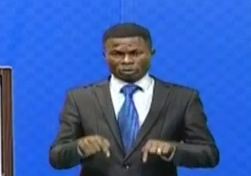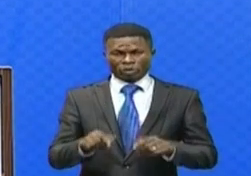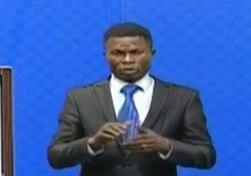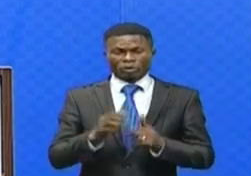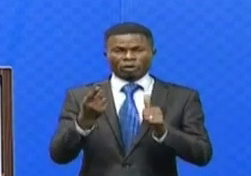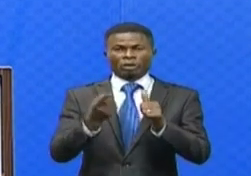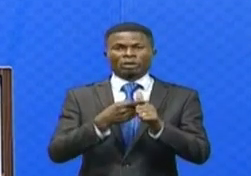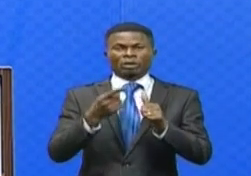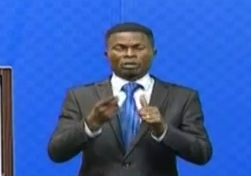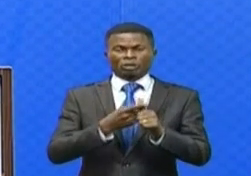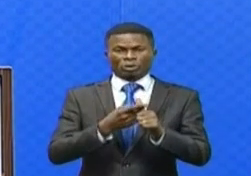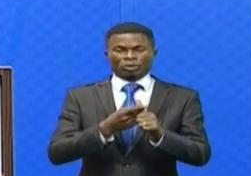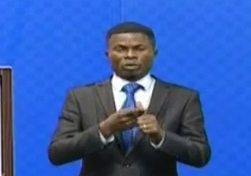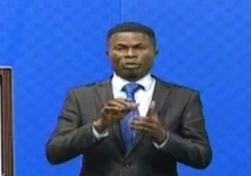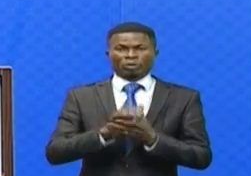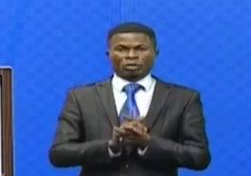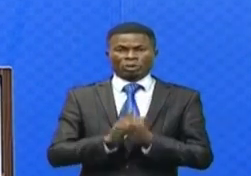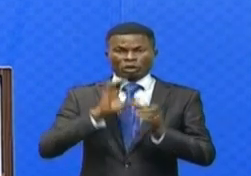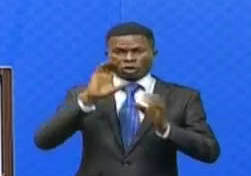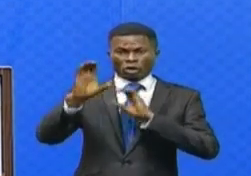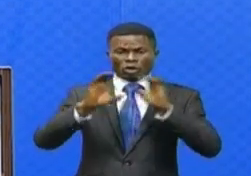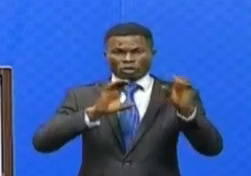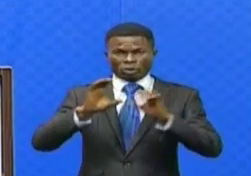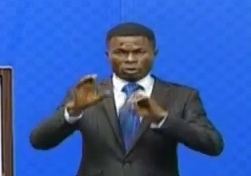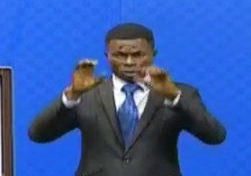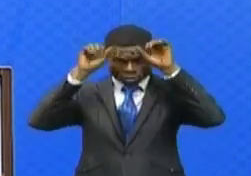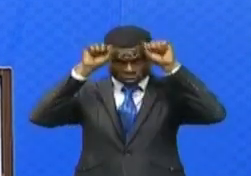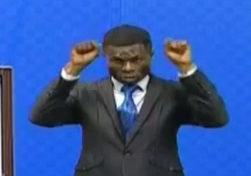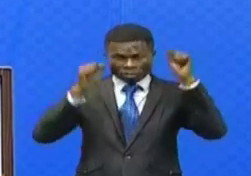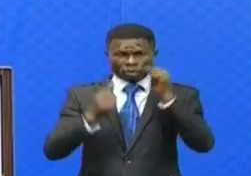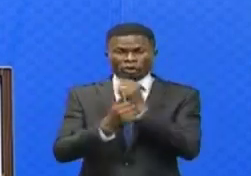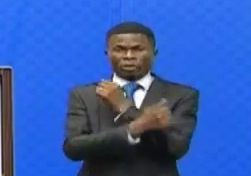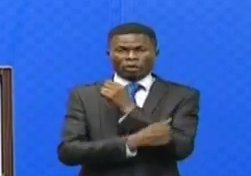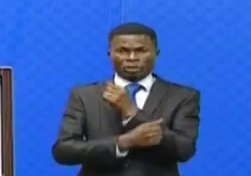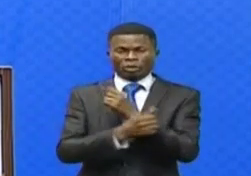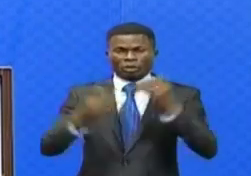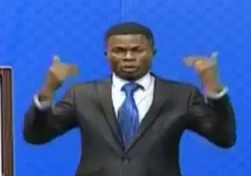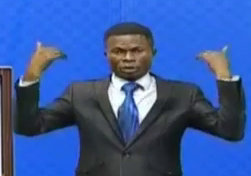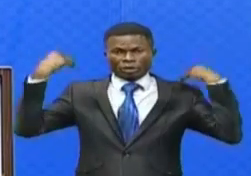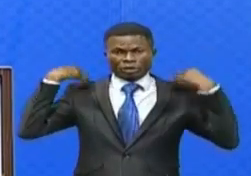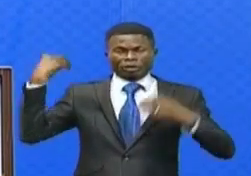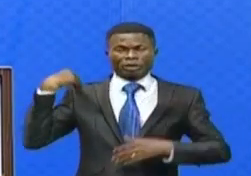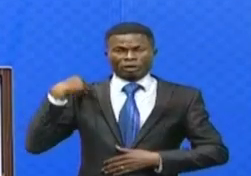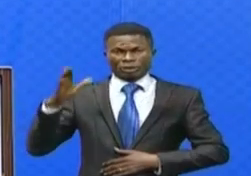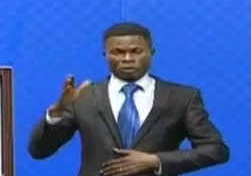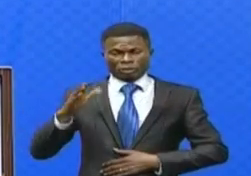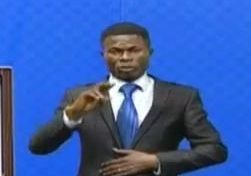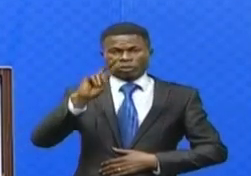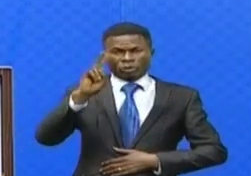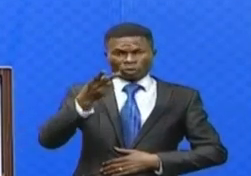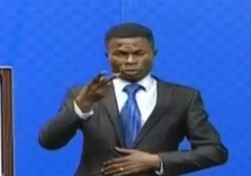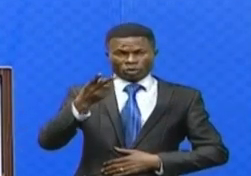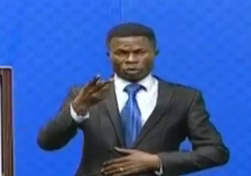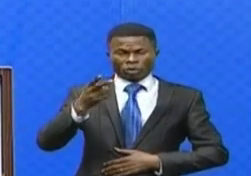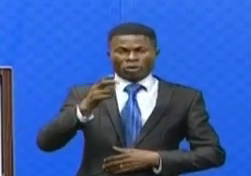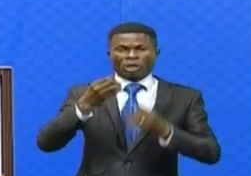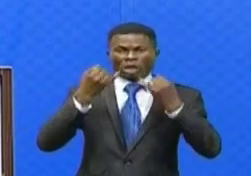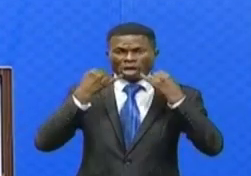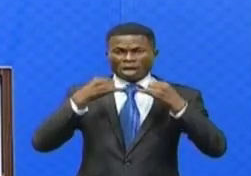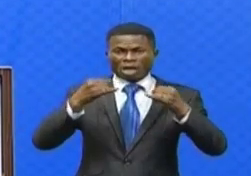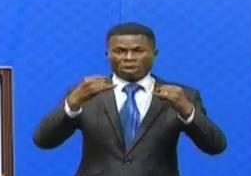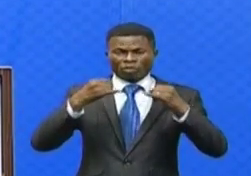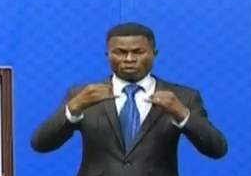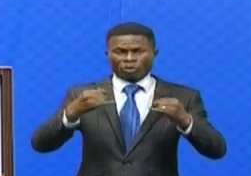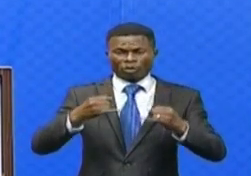un communication du président de la république chef de l'état deux points d'information